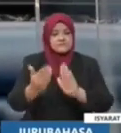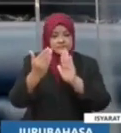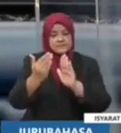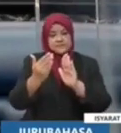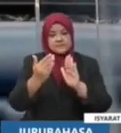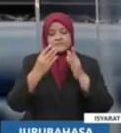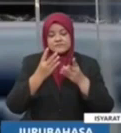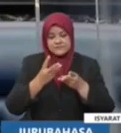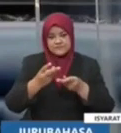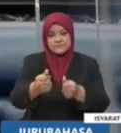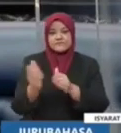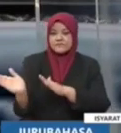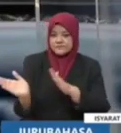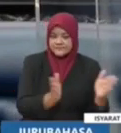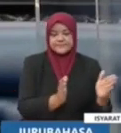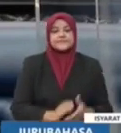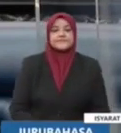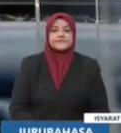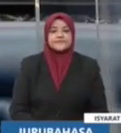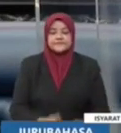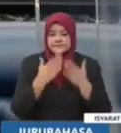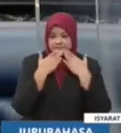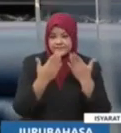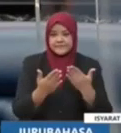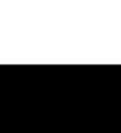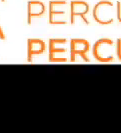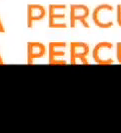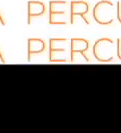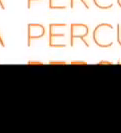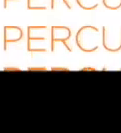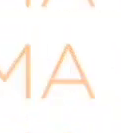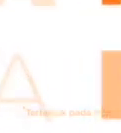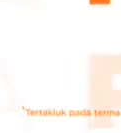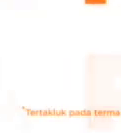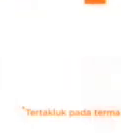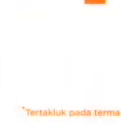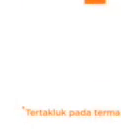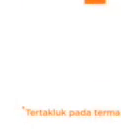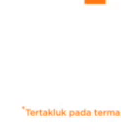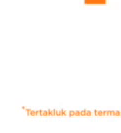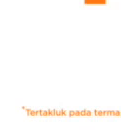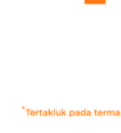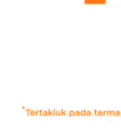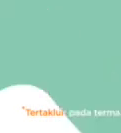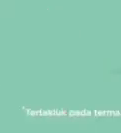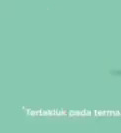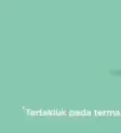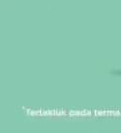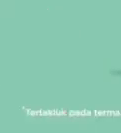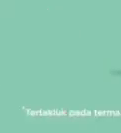bosmu ke berjalan dengan teratur dan selamat terima kasih telepon baru percuma untuk semua